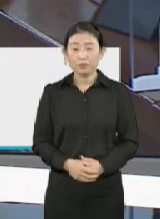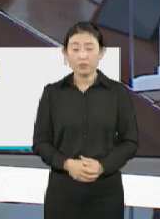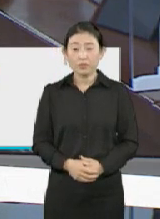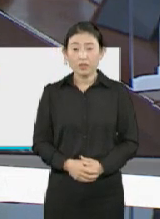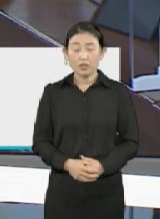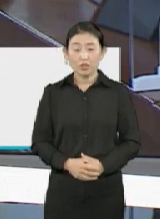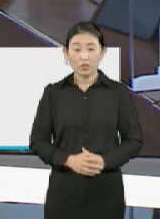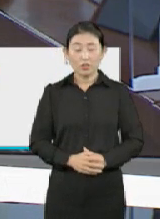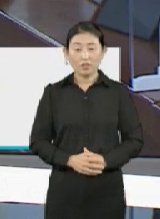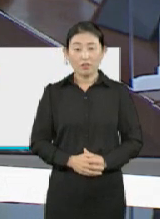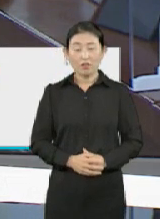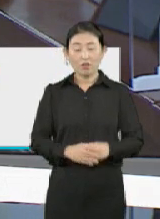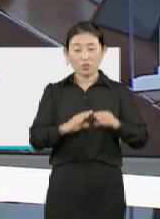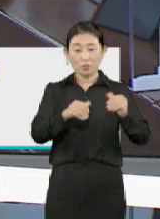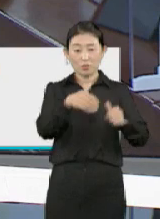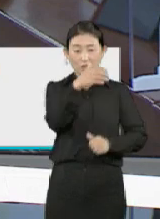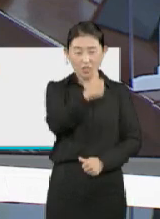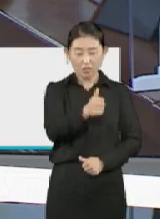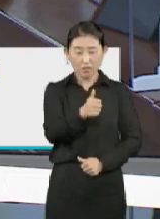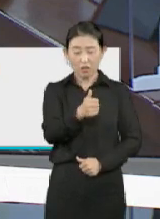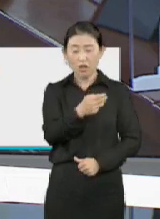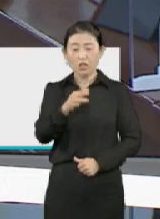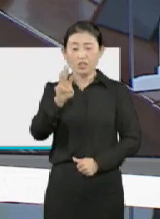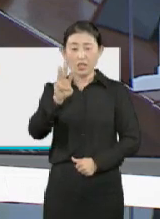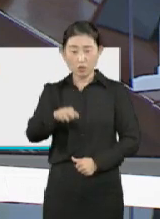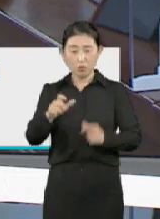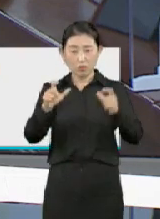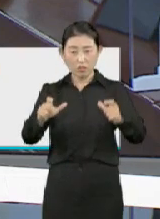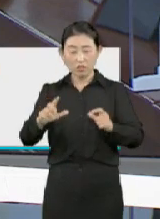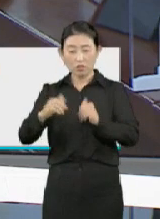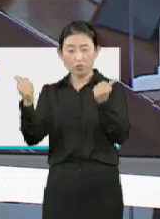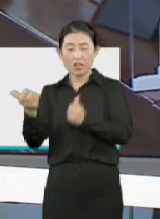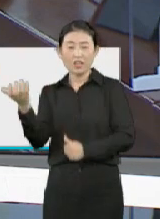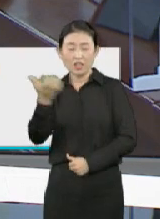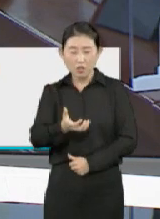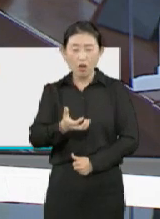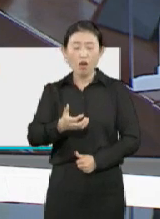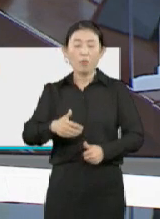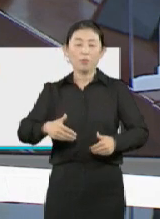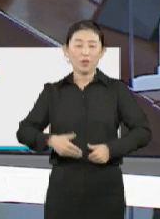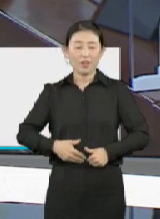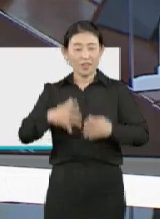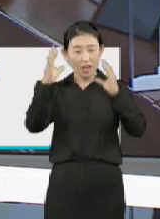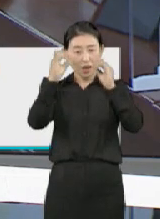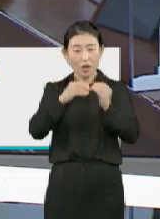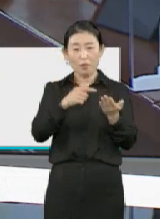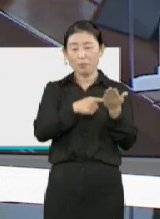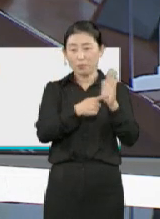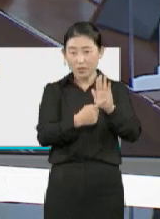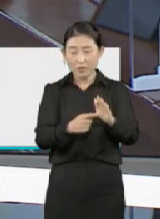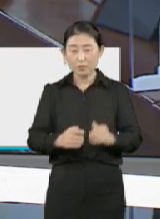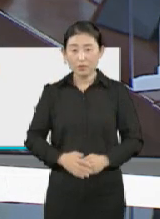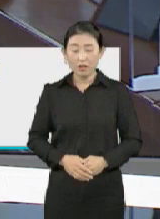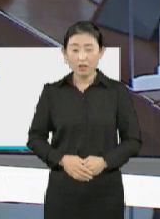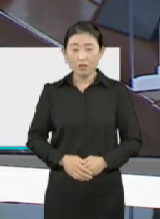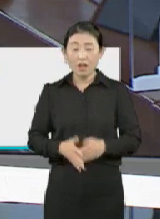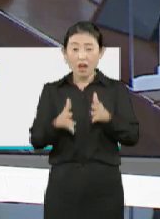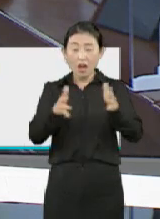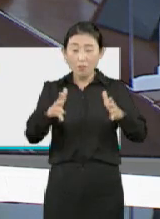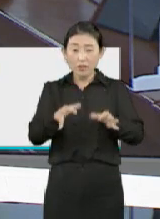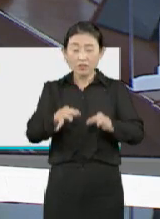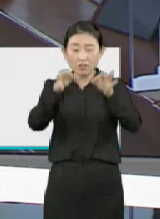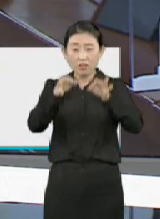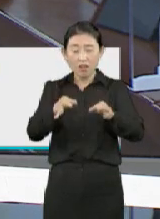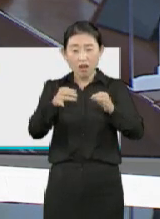이전에 필요성을 공식 언급했습니다 행정도시 건설 청장은 세종시 주택 시장이 불안하면 공급 계획을 조